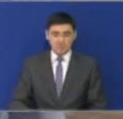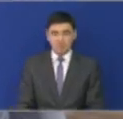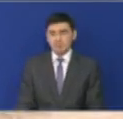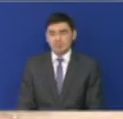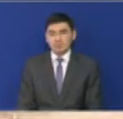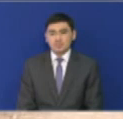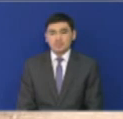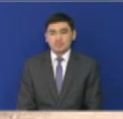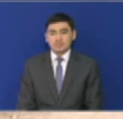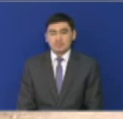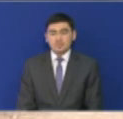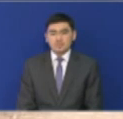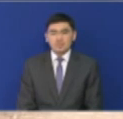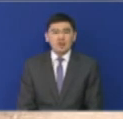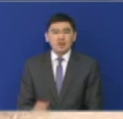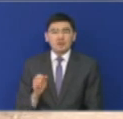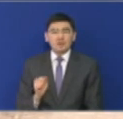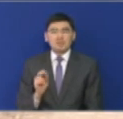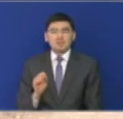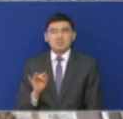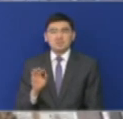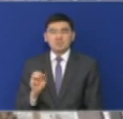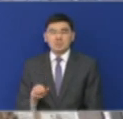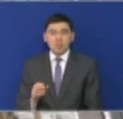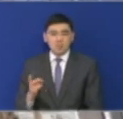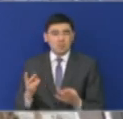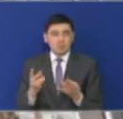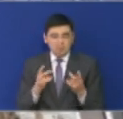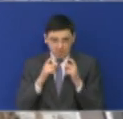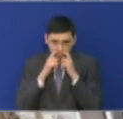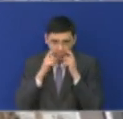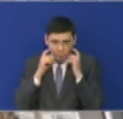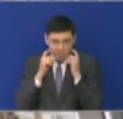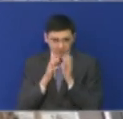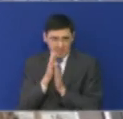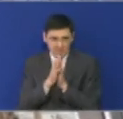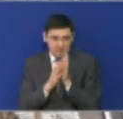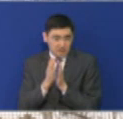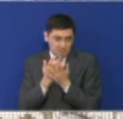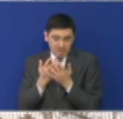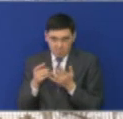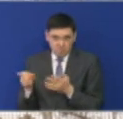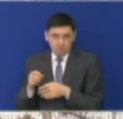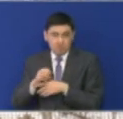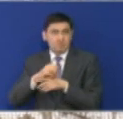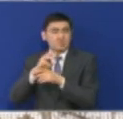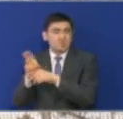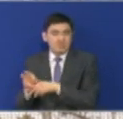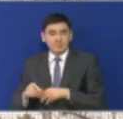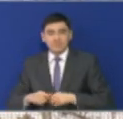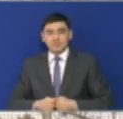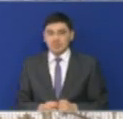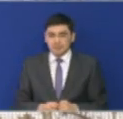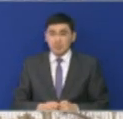ендім. Тұрғындарды әкімдік қажетті қорғаныш заттарымен қамтып отыр, маскалар, қолғаптар жеткізілуде. Ал еріктілер қатарындағы семейліктер